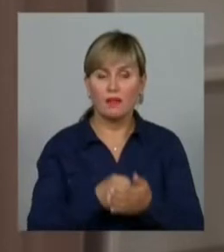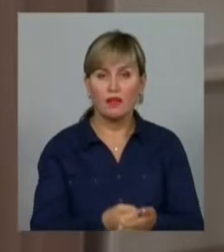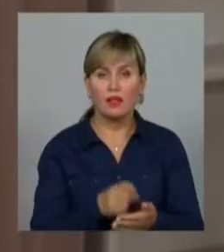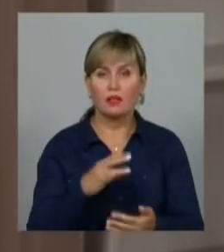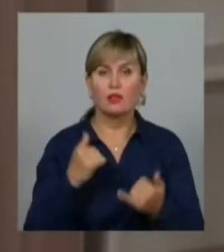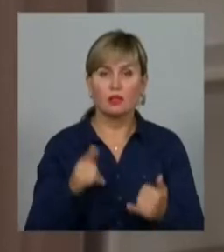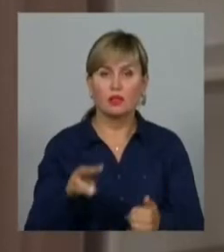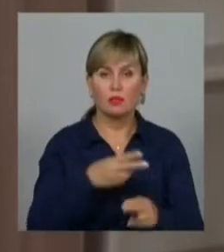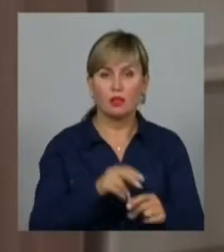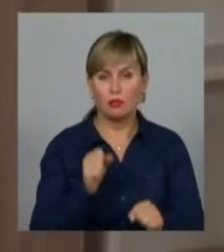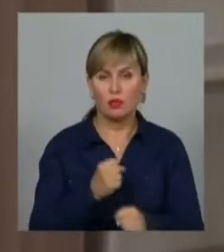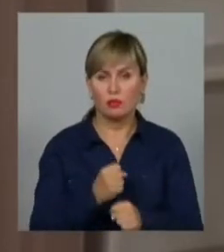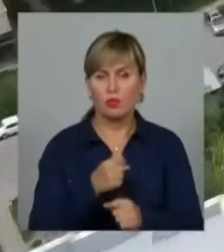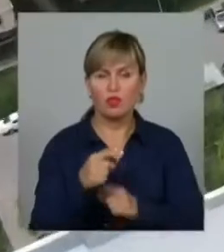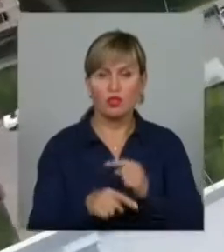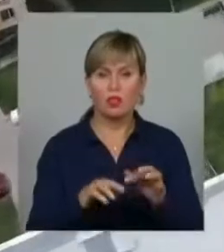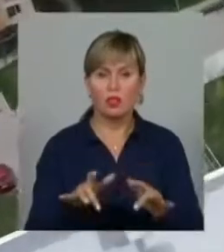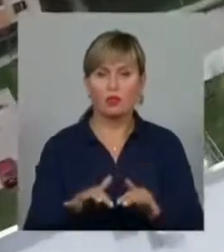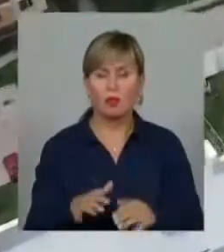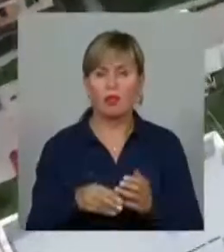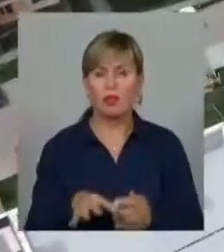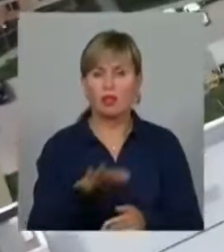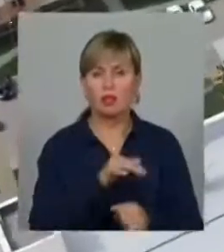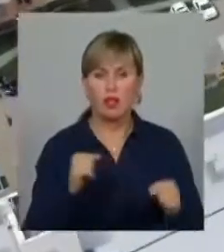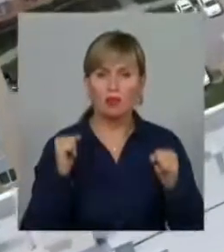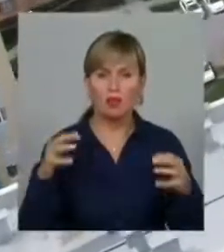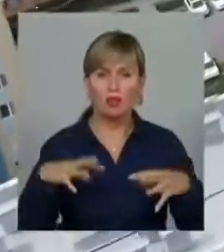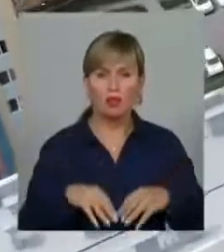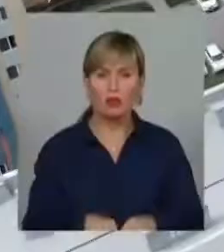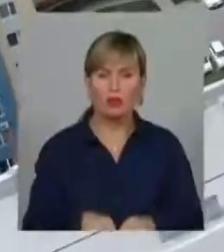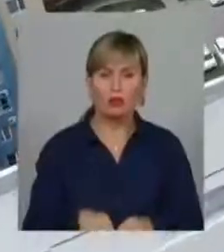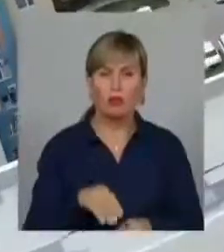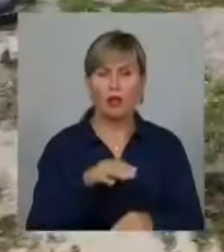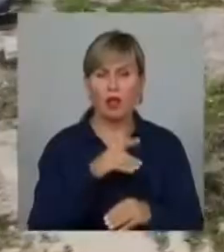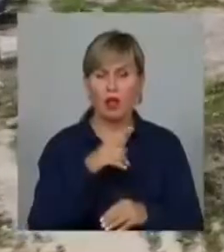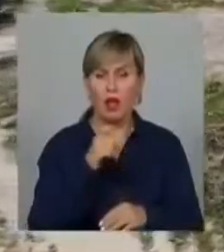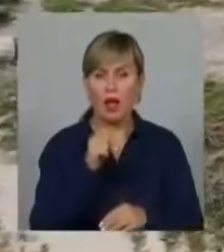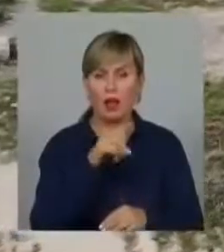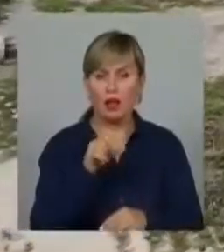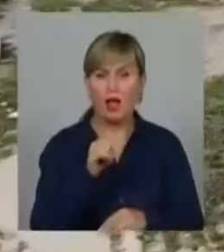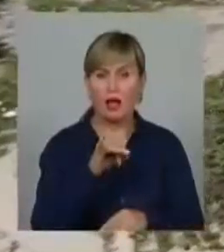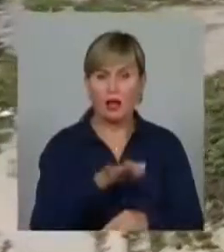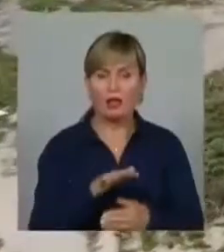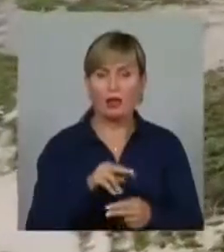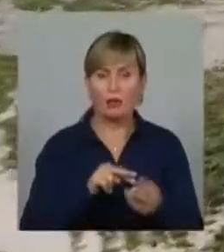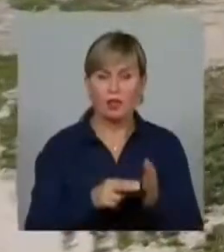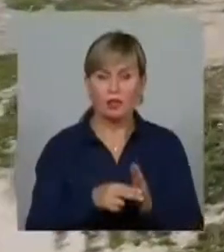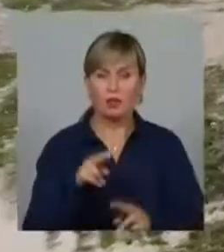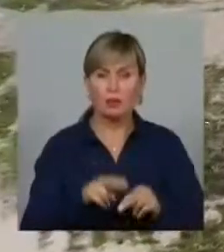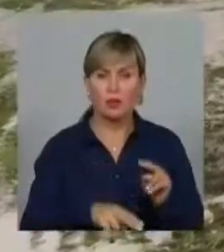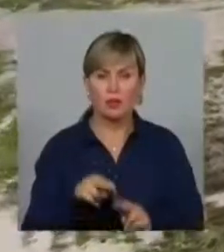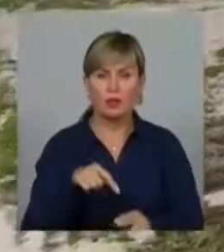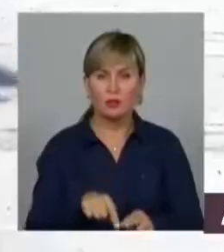мы это можем делать образом через компьютер на территории спортивного комплекса халык арена планируется построить вела площадке bmx и